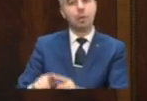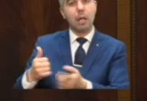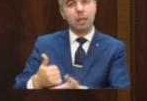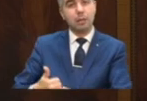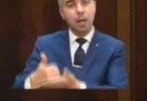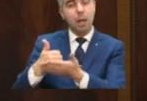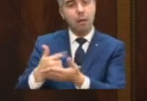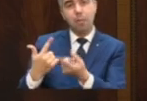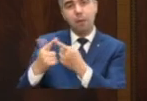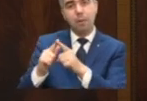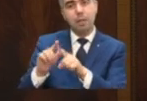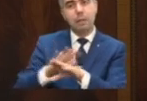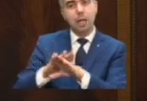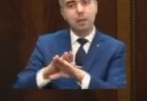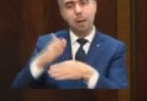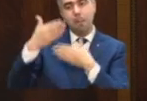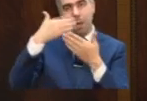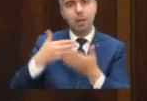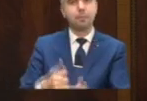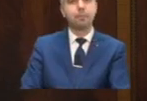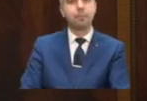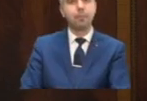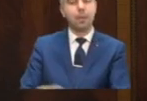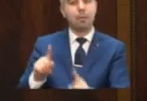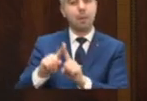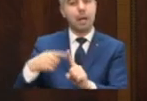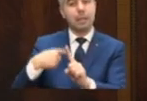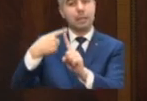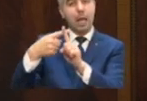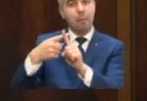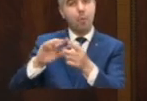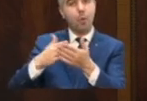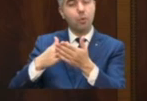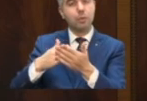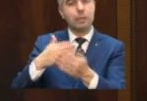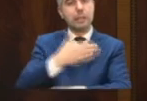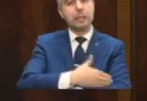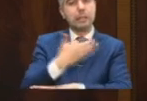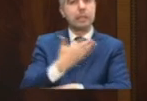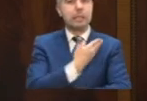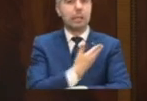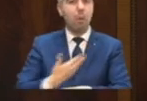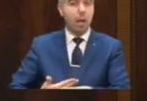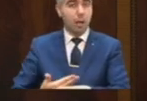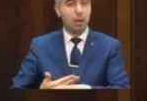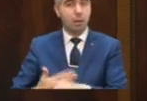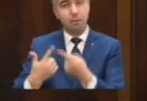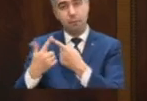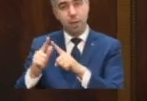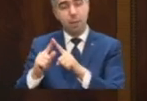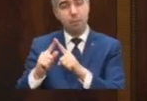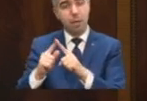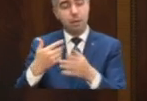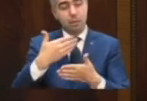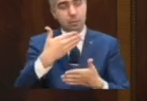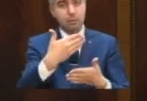بروز سياسه وطنيه في هذه الماده. ولكن بالاضافه للدعم المباشر والحواجز الجمركيه راه خصنا السيد الوزير نوجد واحد القائمه ديال